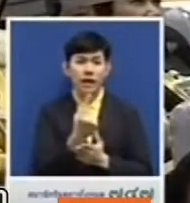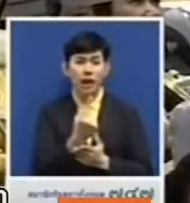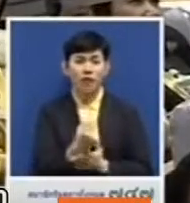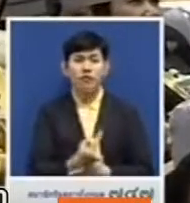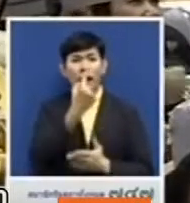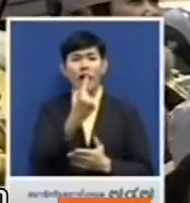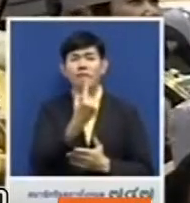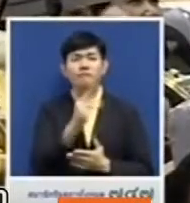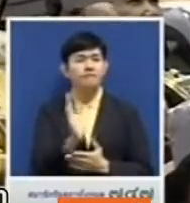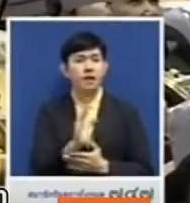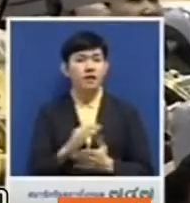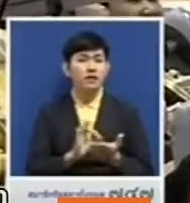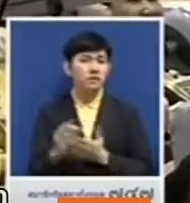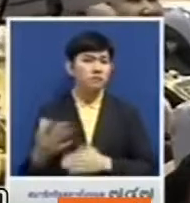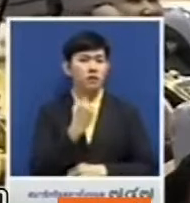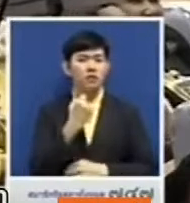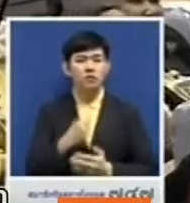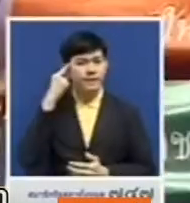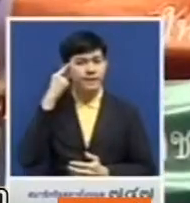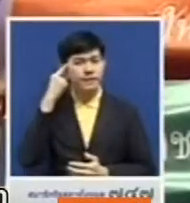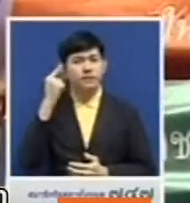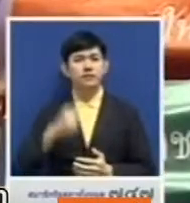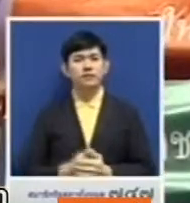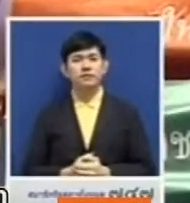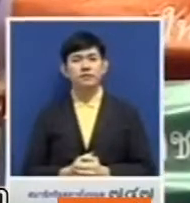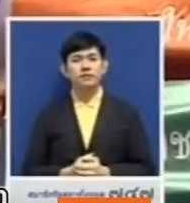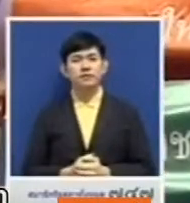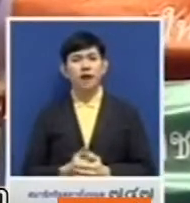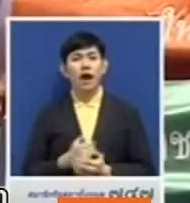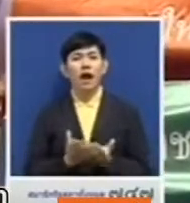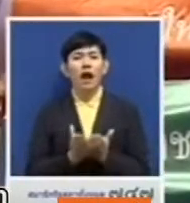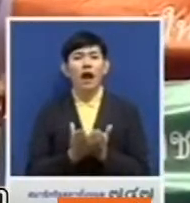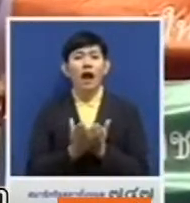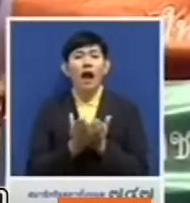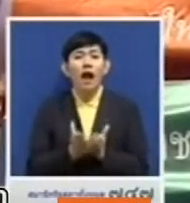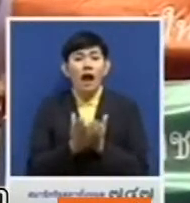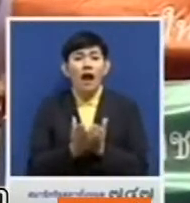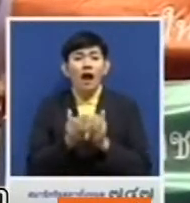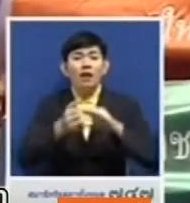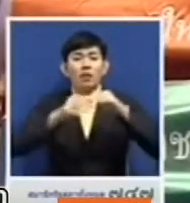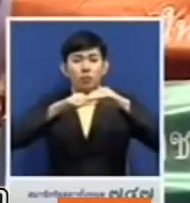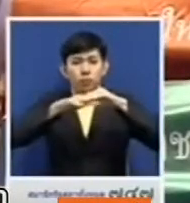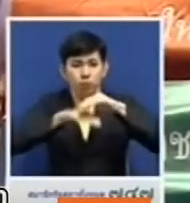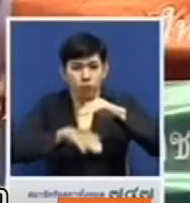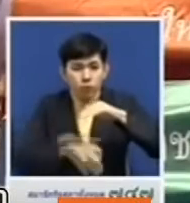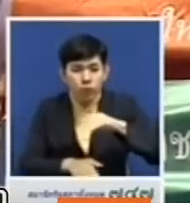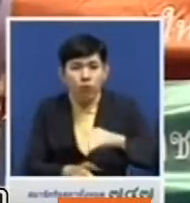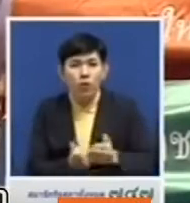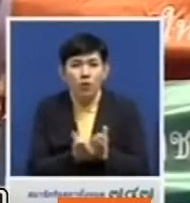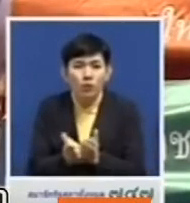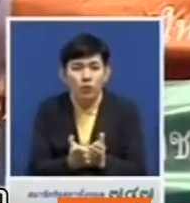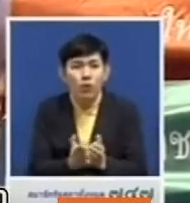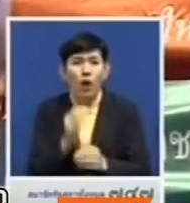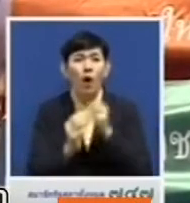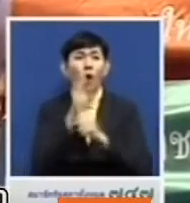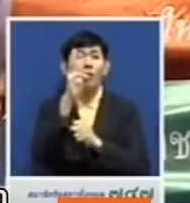อภิปรายได้ก็ต้องถือว่าทั้งบรรดาสมาชิกรวมทั้งท่านประธานเนี่ยก็ทำให้การประชุมมันก็เรียบร้อยพอสมควรนะครับ ครับแล้วอาจารย์เ